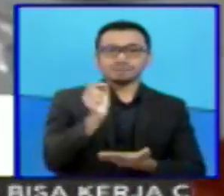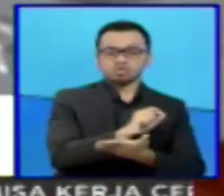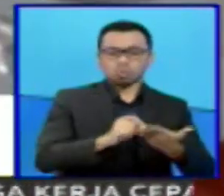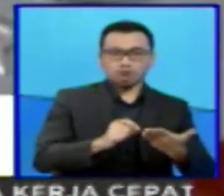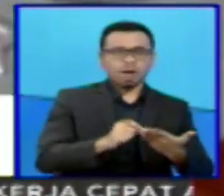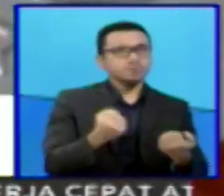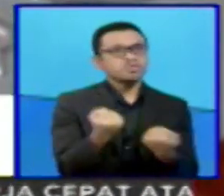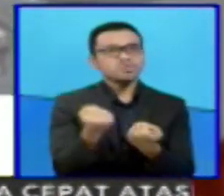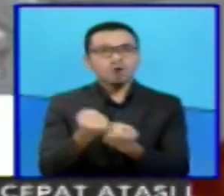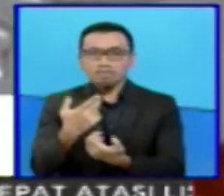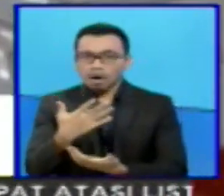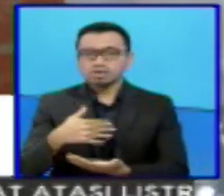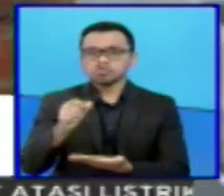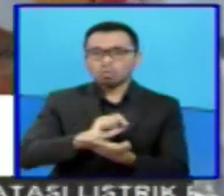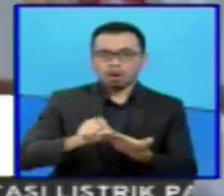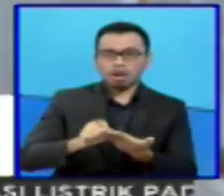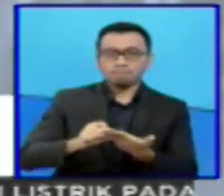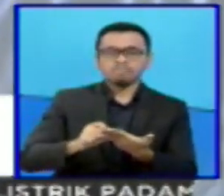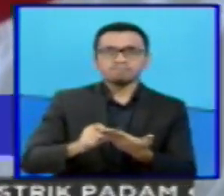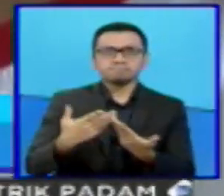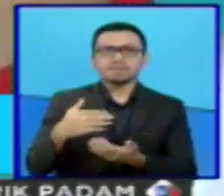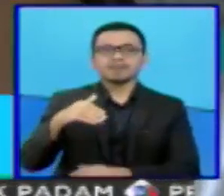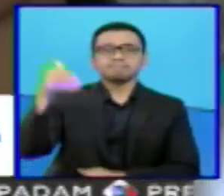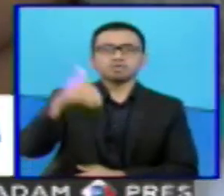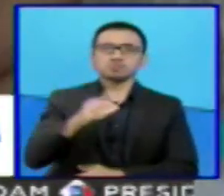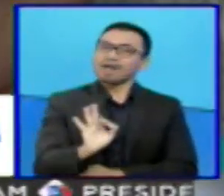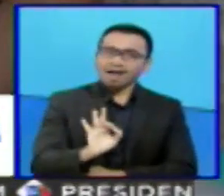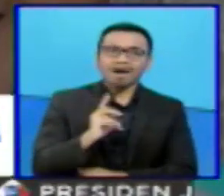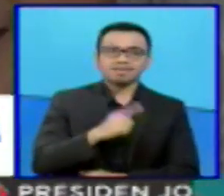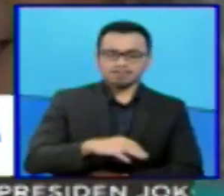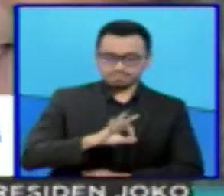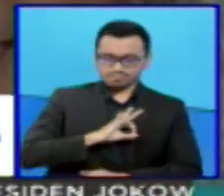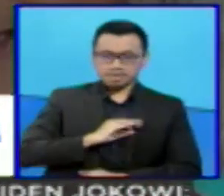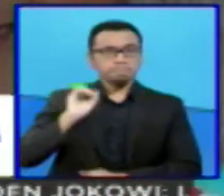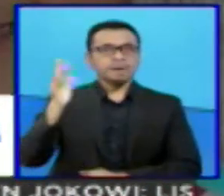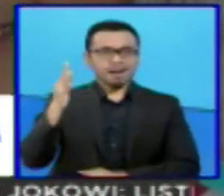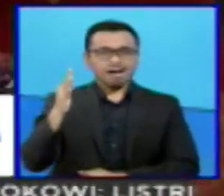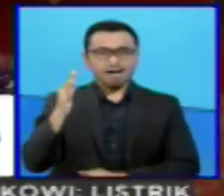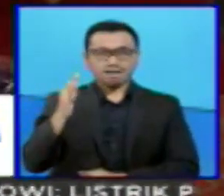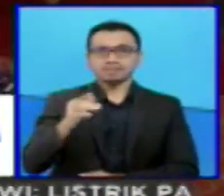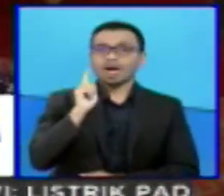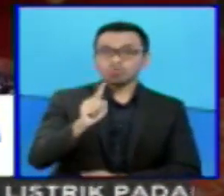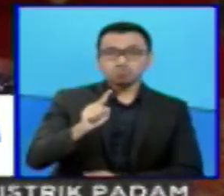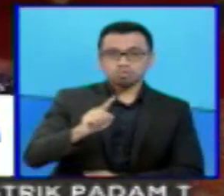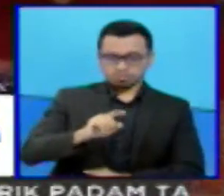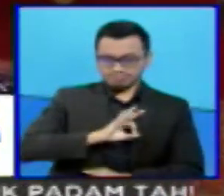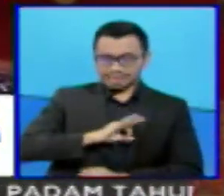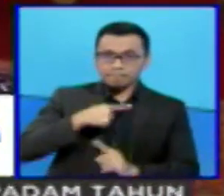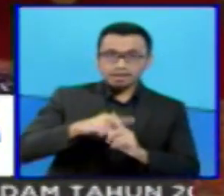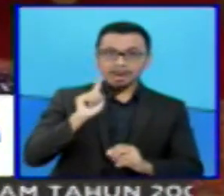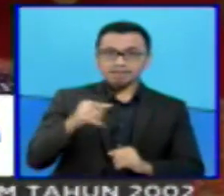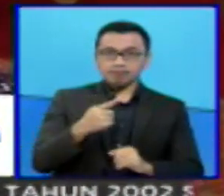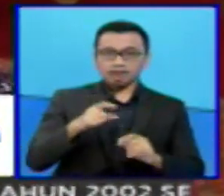mengejar ketertinggalan pelajaran. Raihan 3 medali perak beserta 1 tambahan dari Disneyland semakin memotivasi Kiara untuk